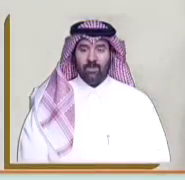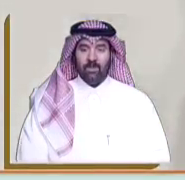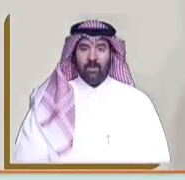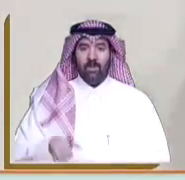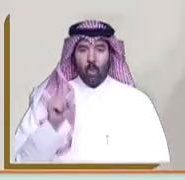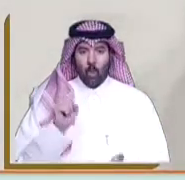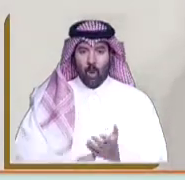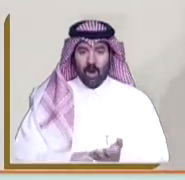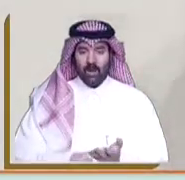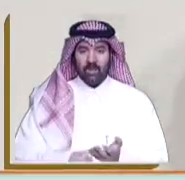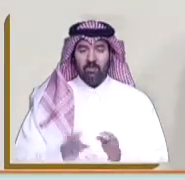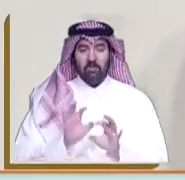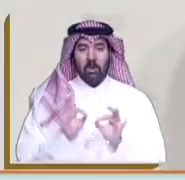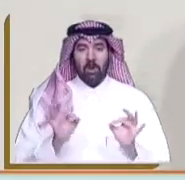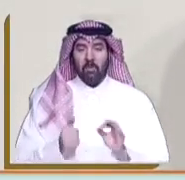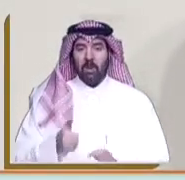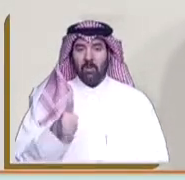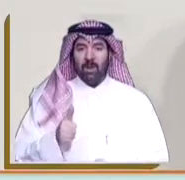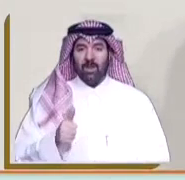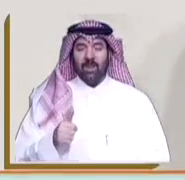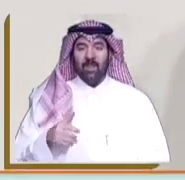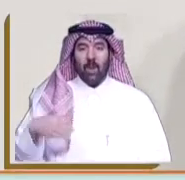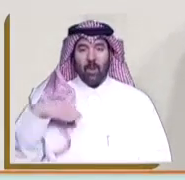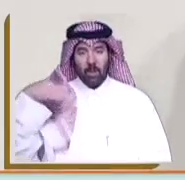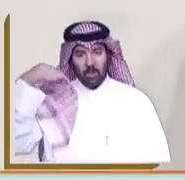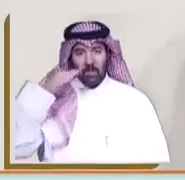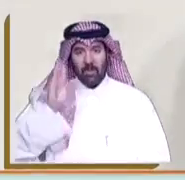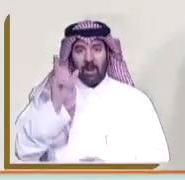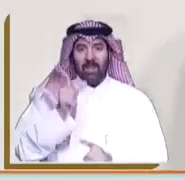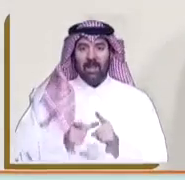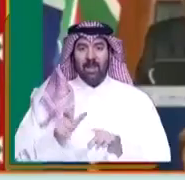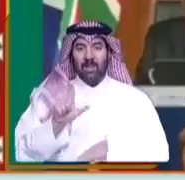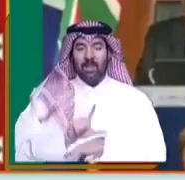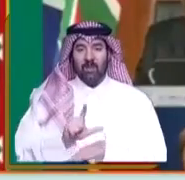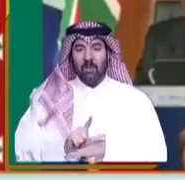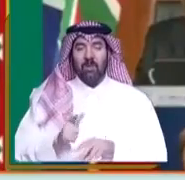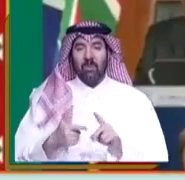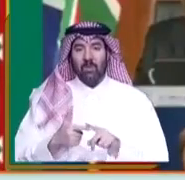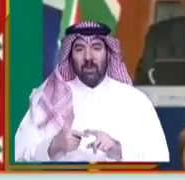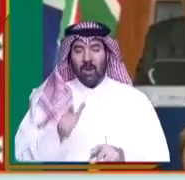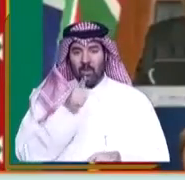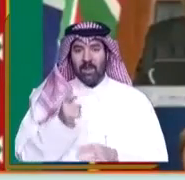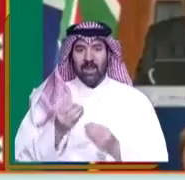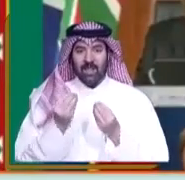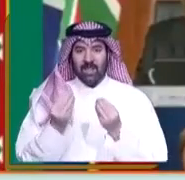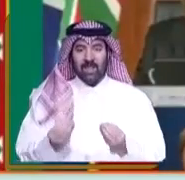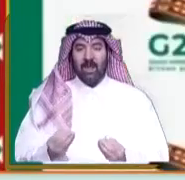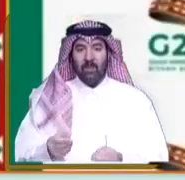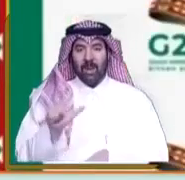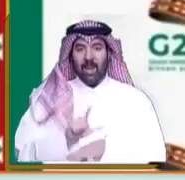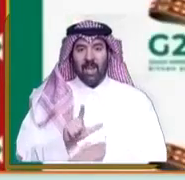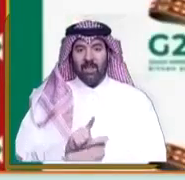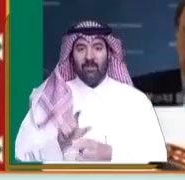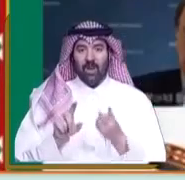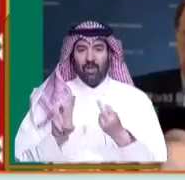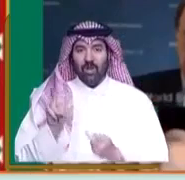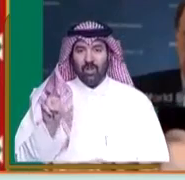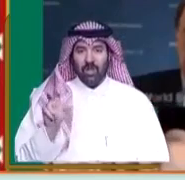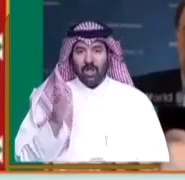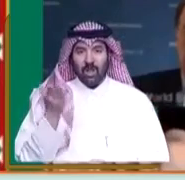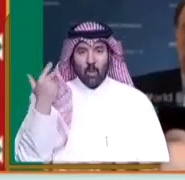وعد فأوفى. ولي العهد الأمير محمد بن سلمان ركز خلال تسلم المملكة لرئاسة قمة العشرين